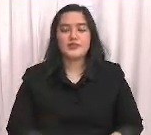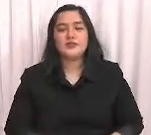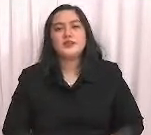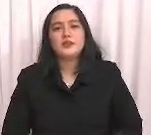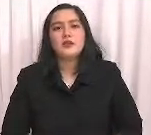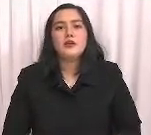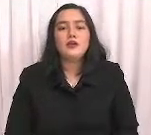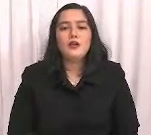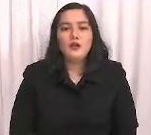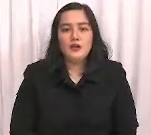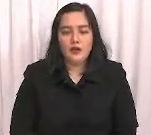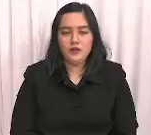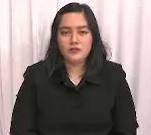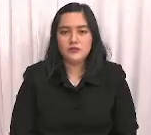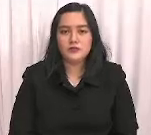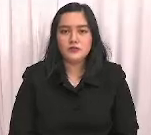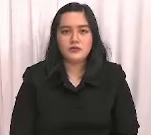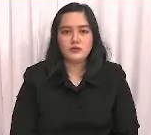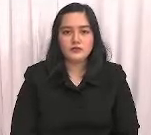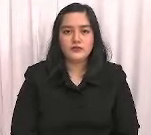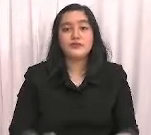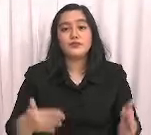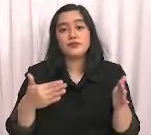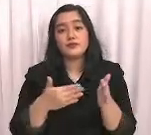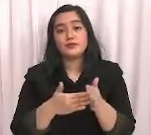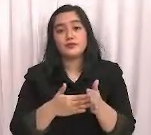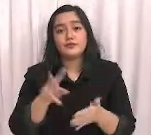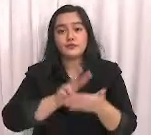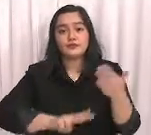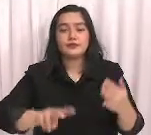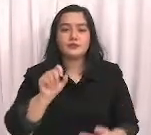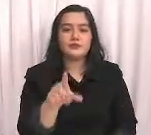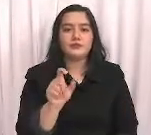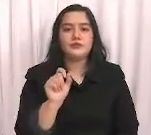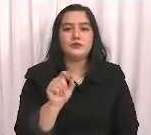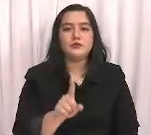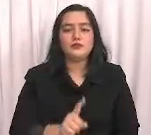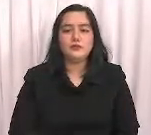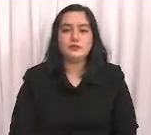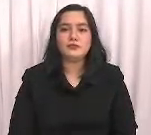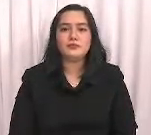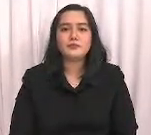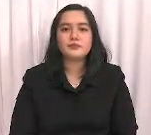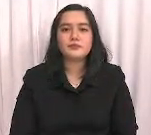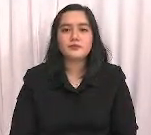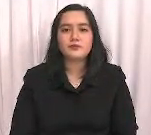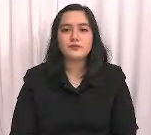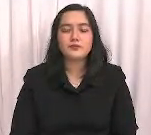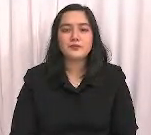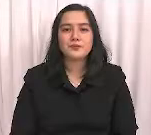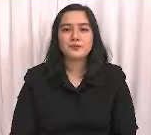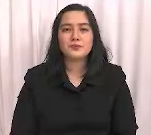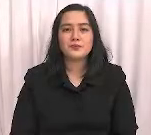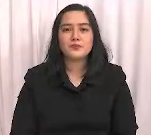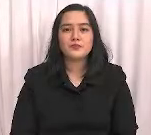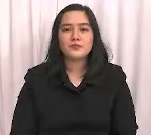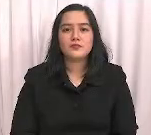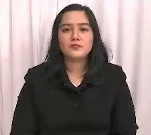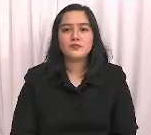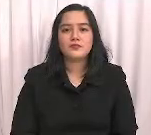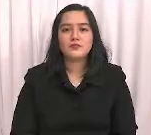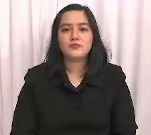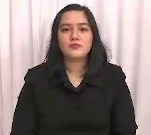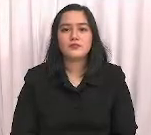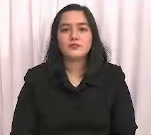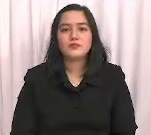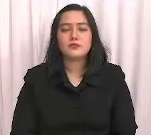that safely trusts in her so that he shall have no need of spoil. Now, ito yung sinasabi